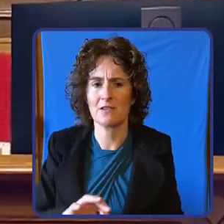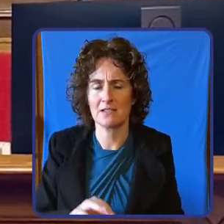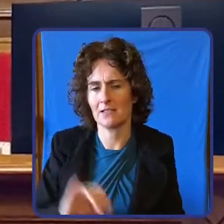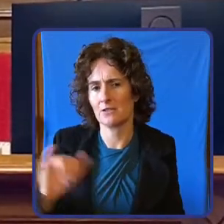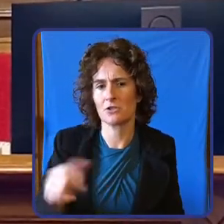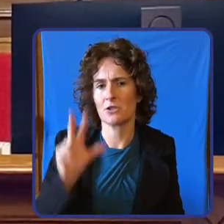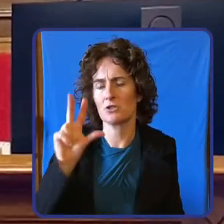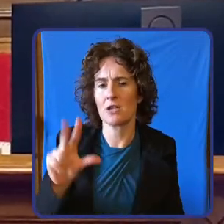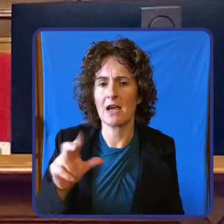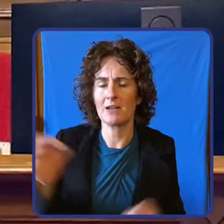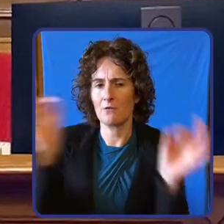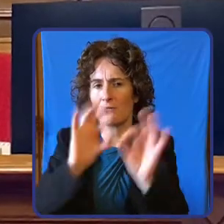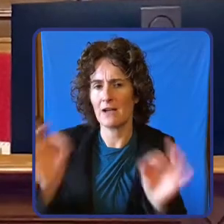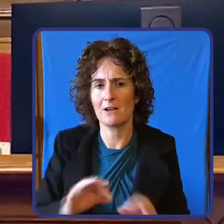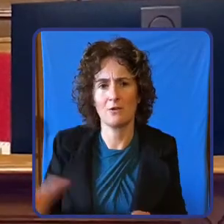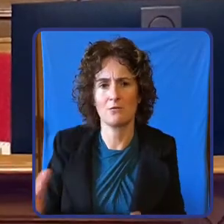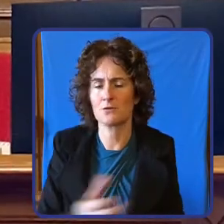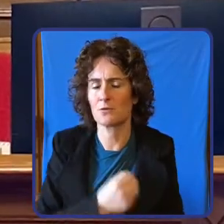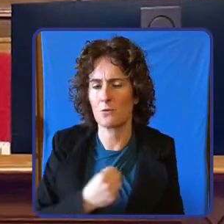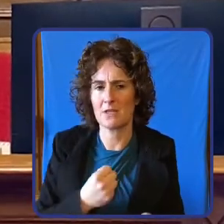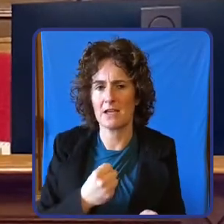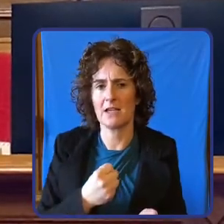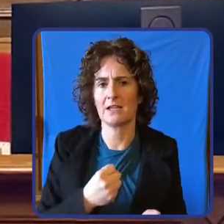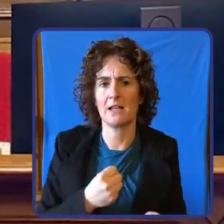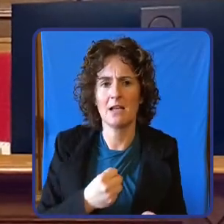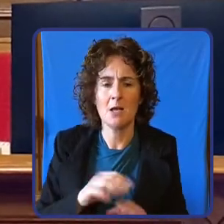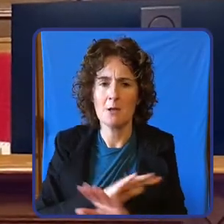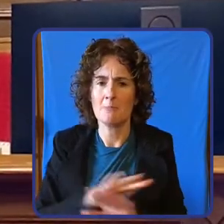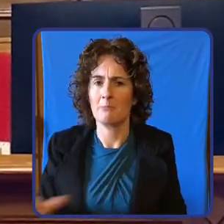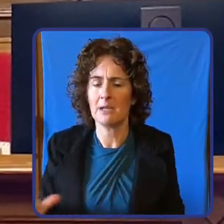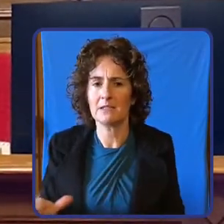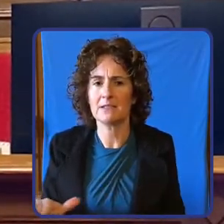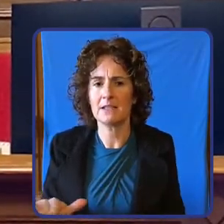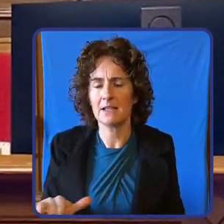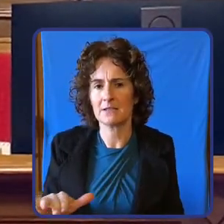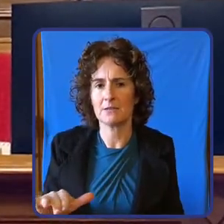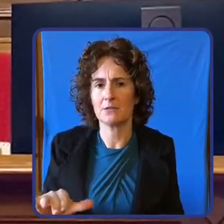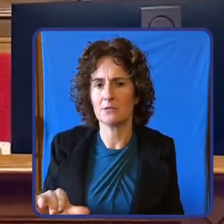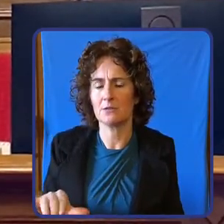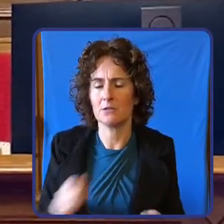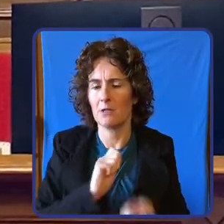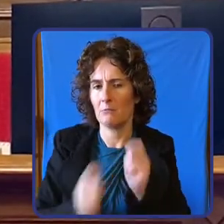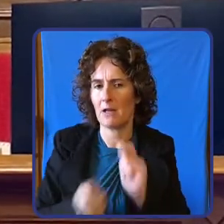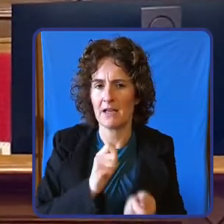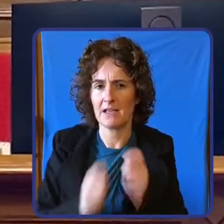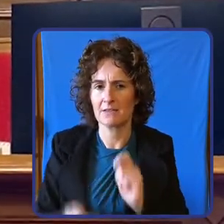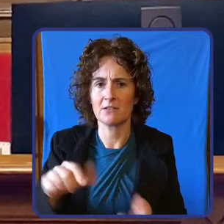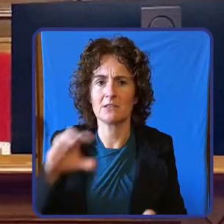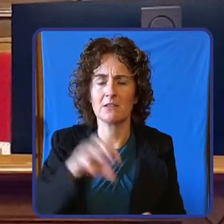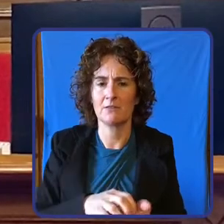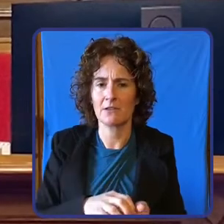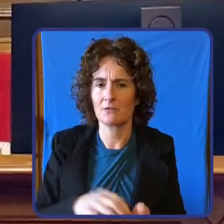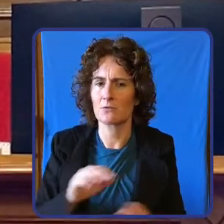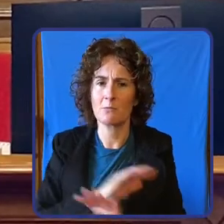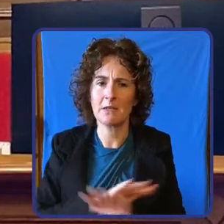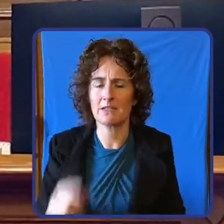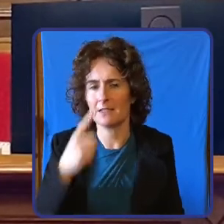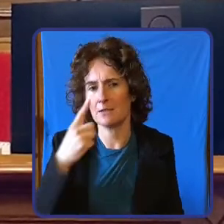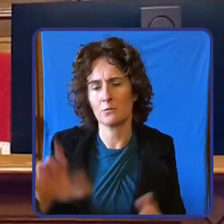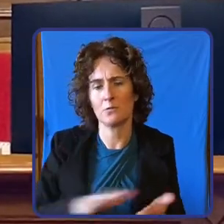városban. 90%-os korrupciós kockázattal. Pontosan tudjuk azt, hogy milyen az, amikor a Fidesz irányítja